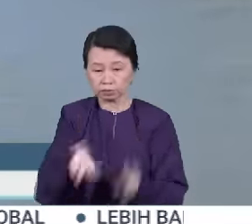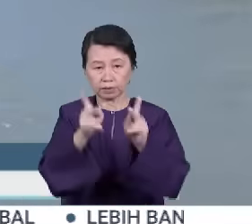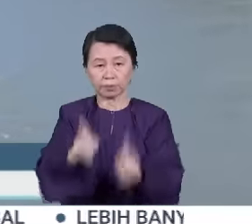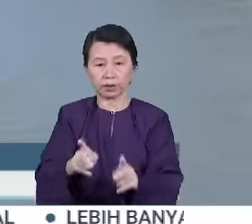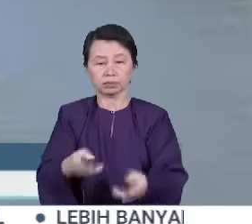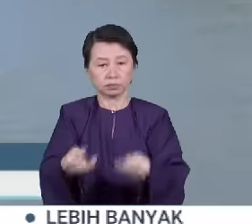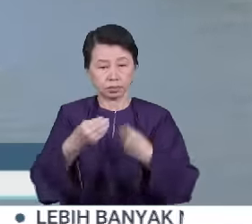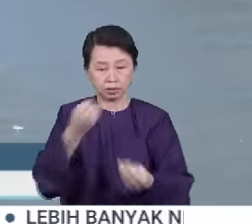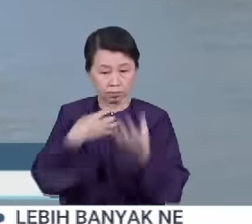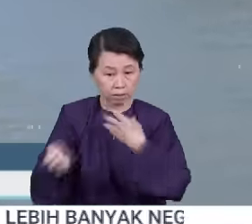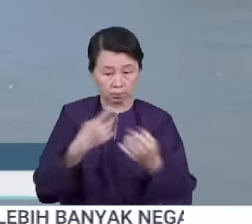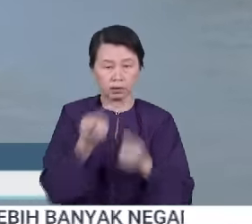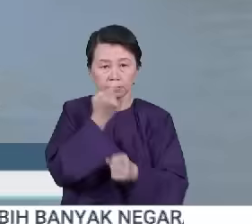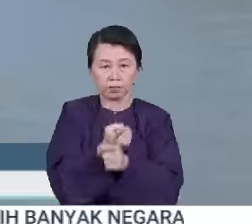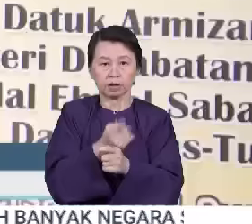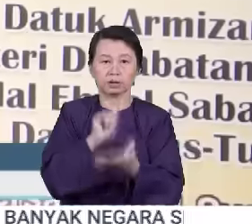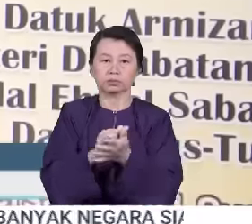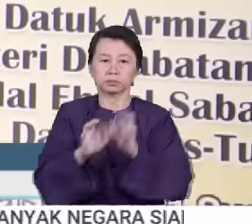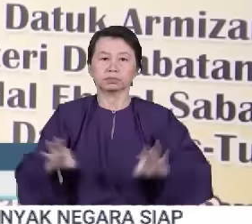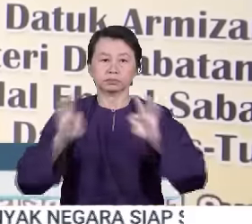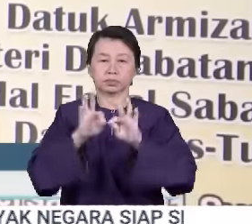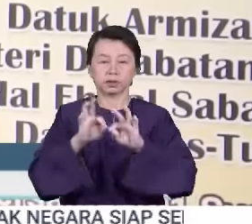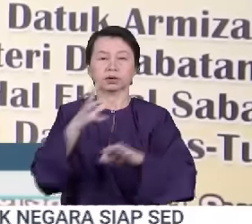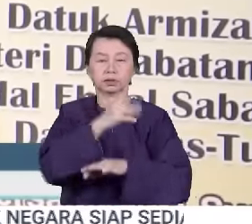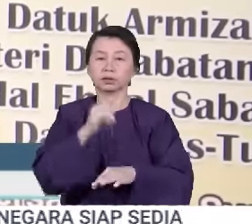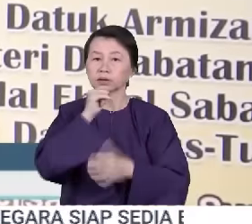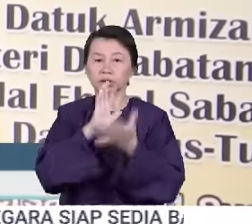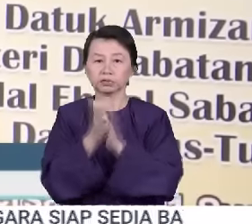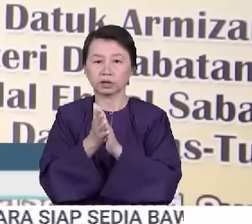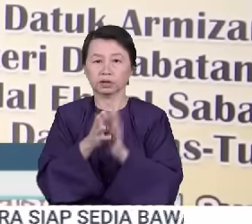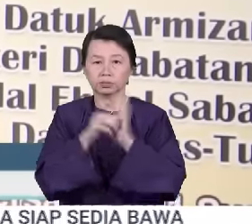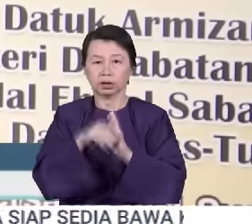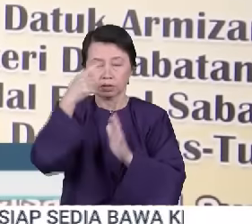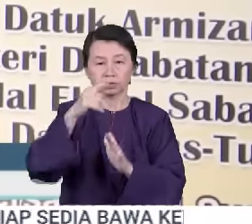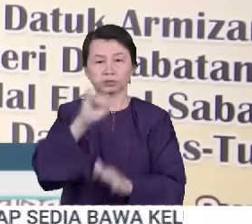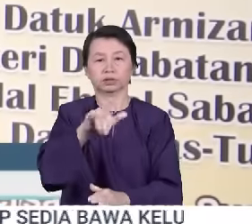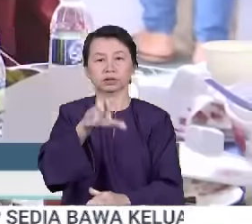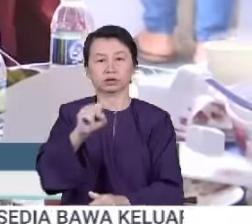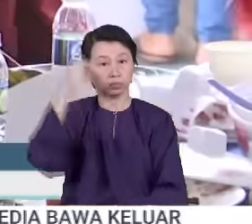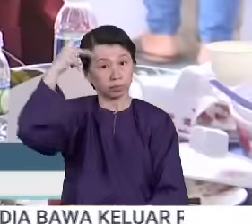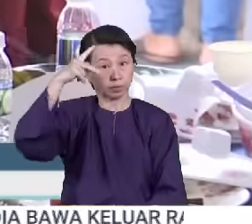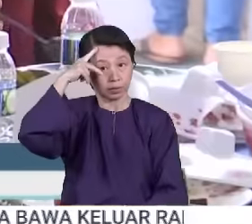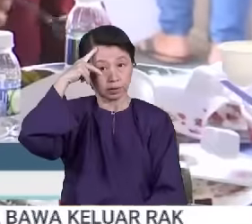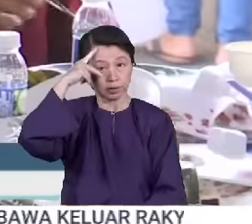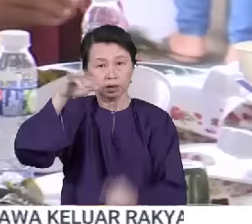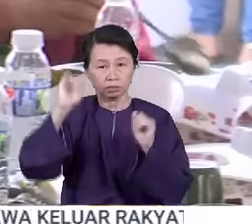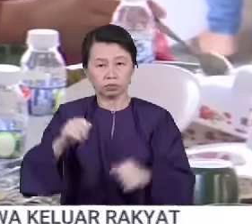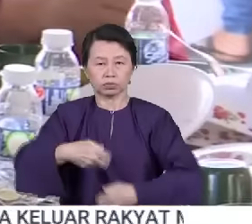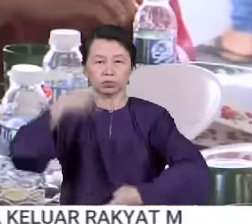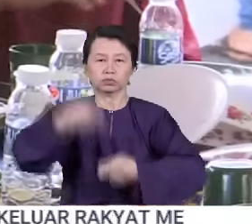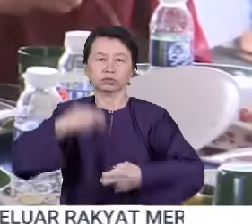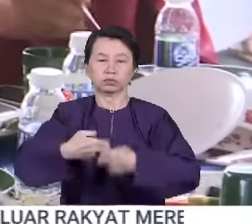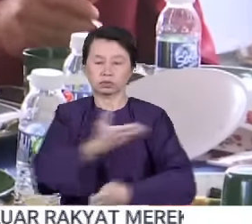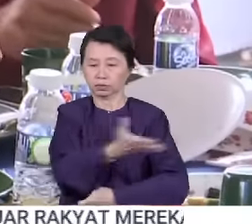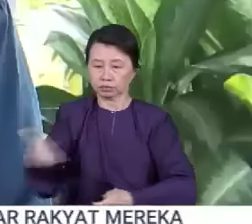dalam memberikan maklumat yang betul adalah keutamaan selain tidak menjadikan modal isu politik sempit yang berupaya menyusahkan